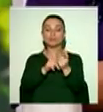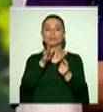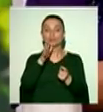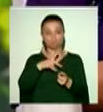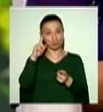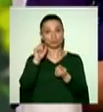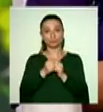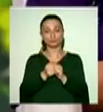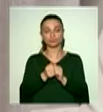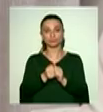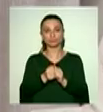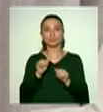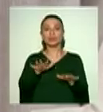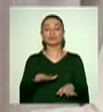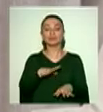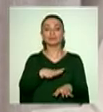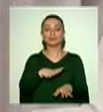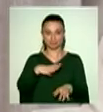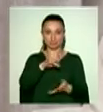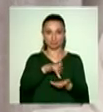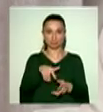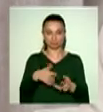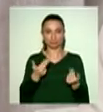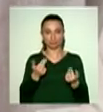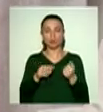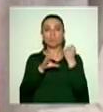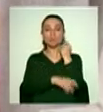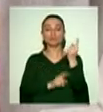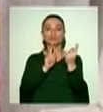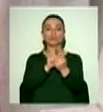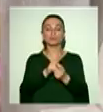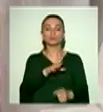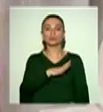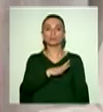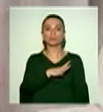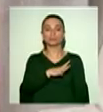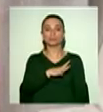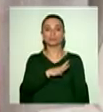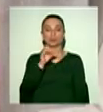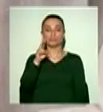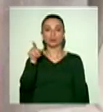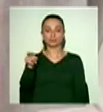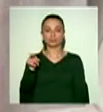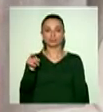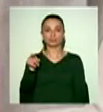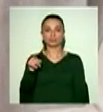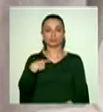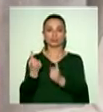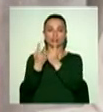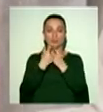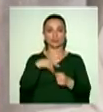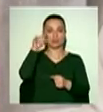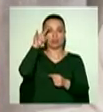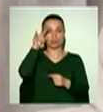ბოლო შეხვედრა გახსოვთ? დიახ. სად იყო? თბილისში ალბათ. დიახ, ბოლო შეხვედრა იყო